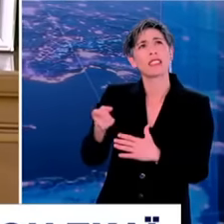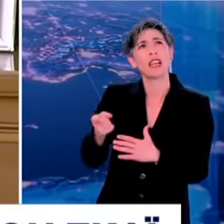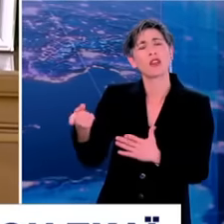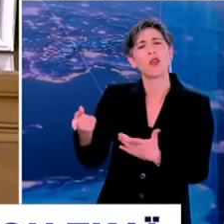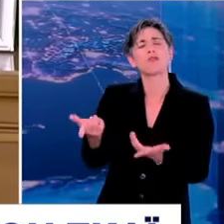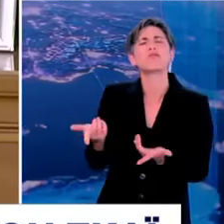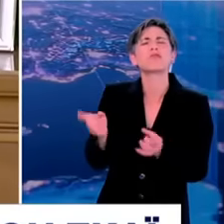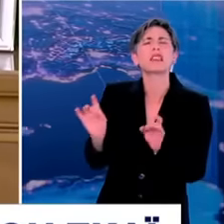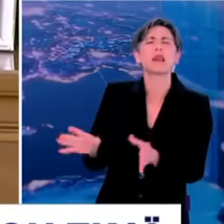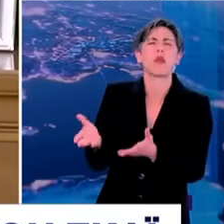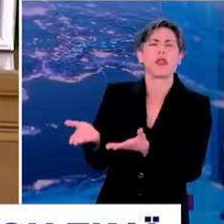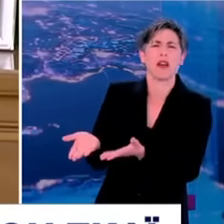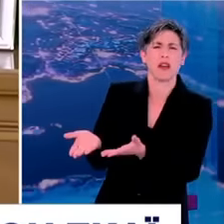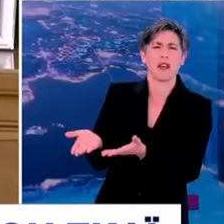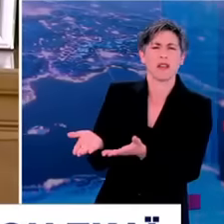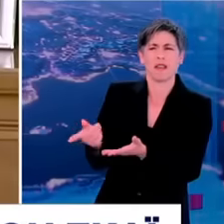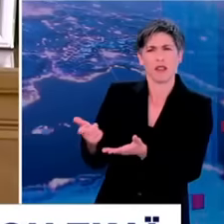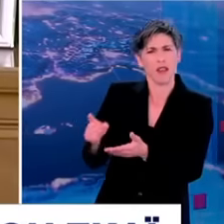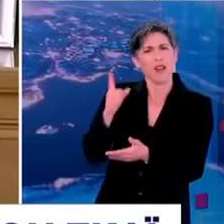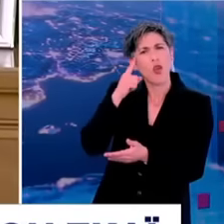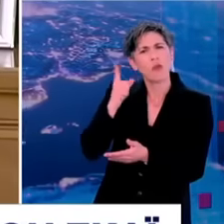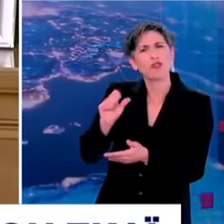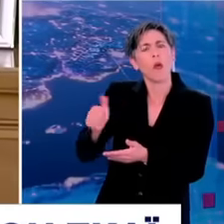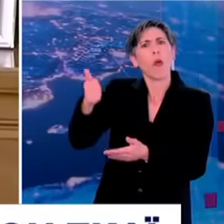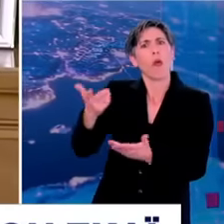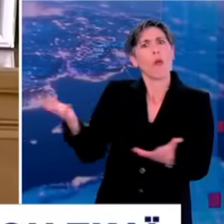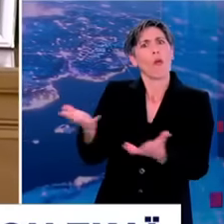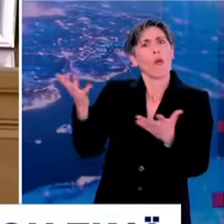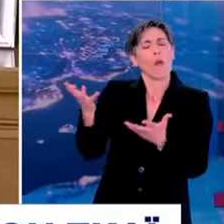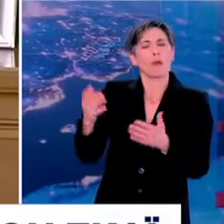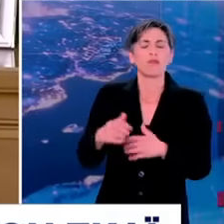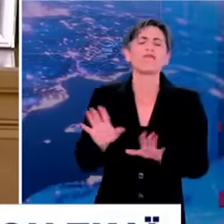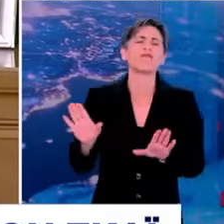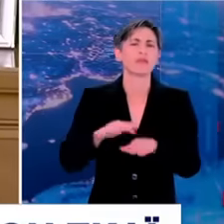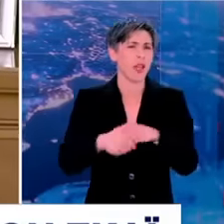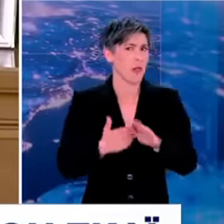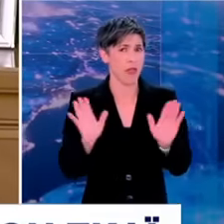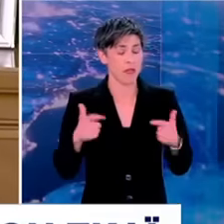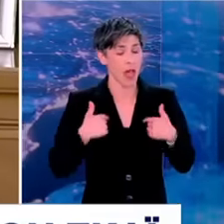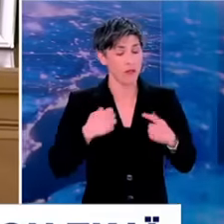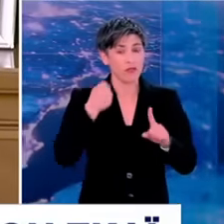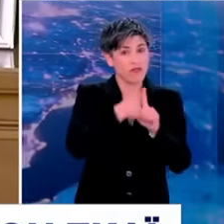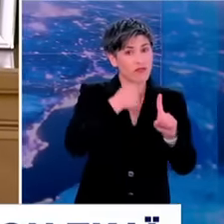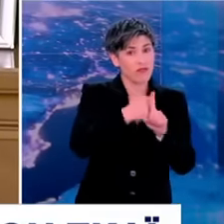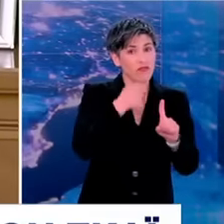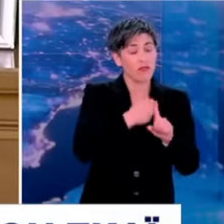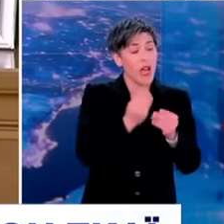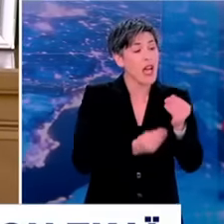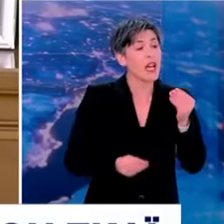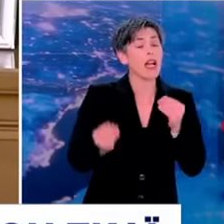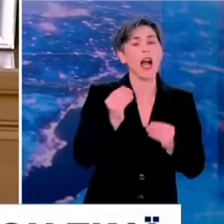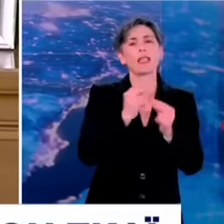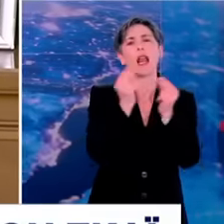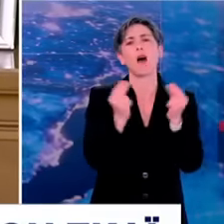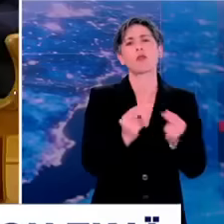μεγάλη διαφορά από το πρώτο. Αλλά αυτό είναι ένα θέμα το οποίο εμένα δεν με αφορά. Όπως σας είπα, αγωνιζόμαστε για το καλύτερο δυνατό αποτέλεσμα και σεβόμαστε